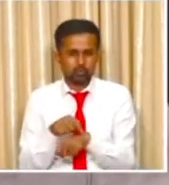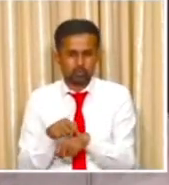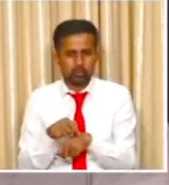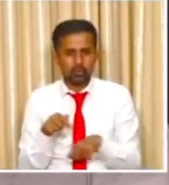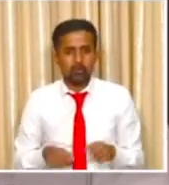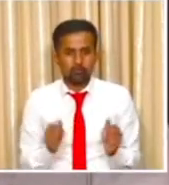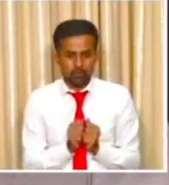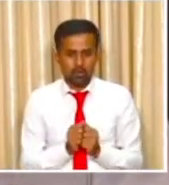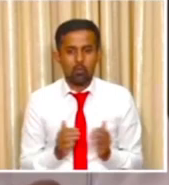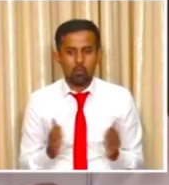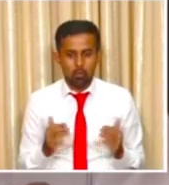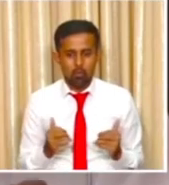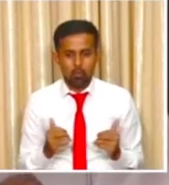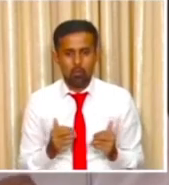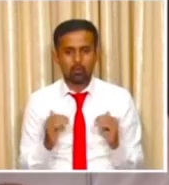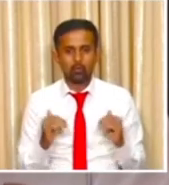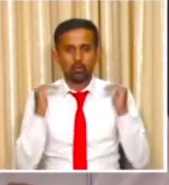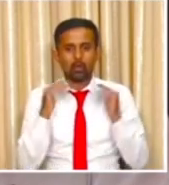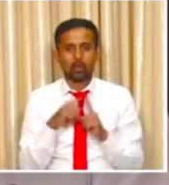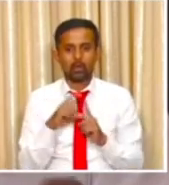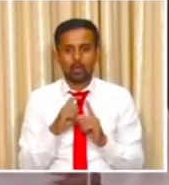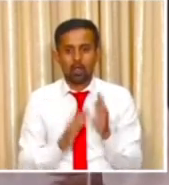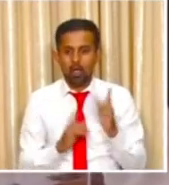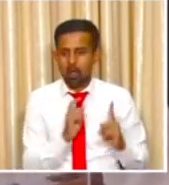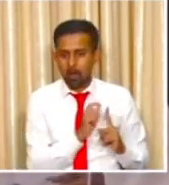දැන් කරගෙන යනවා අපේ උසස් අධ්‍යාපන අමාත්‍යංශයත්